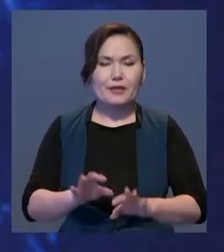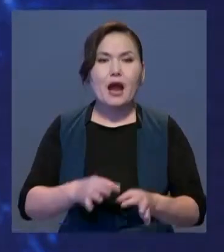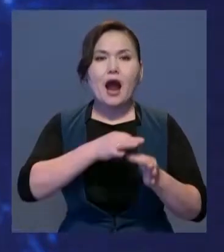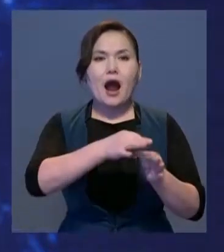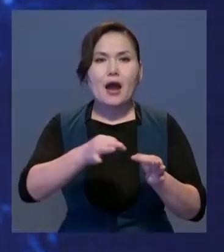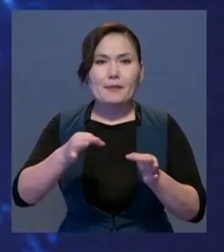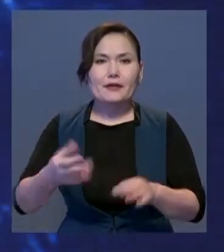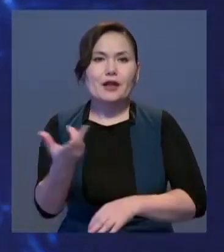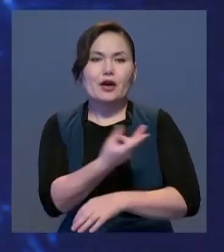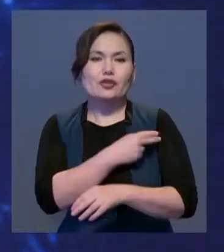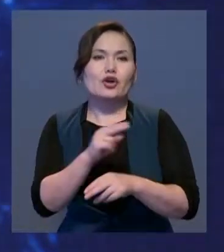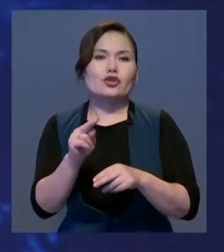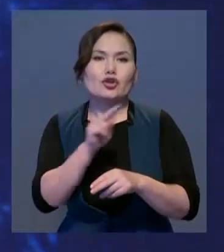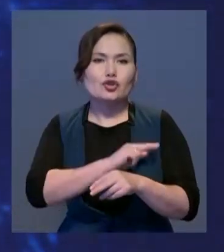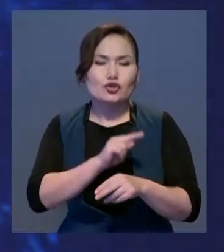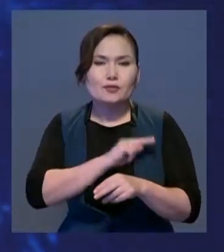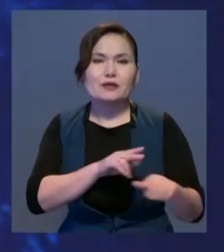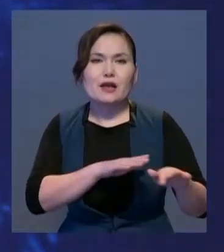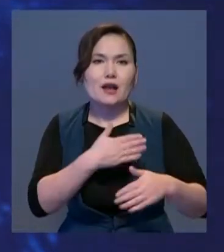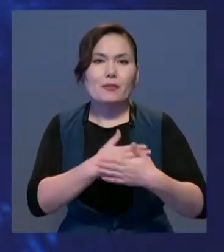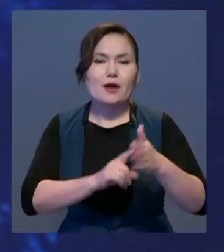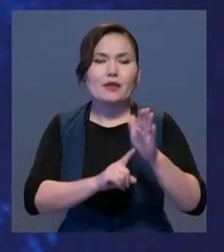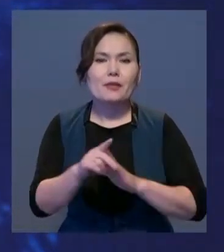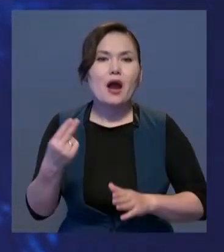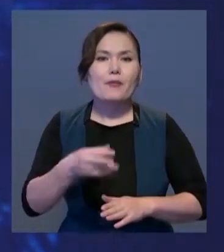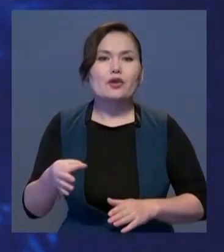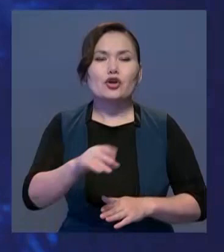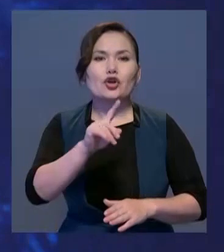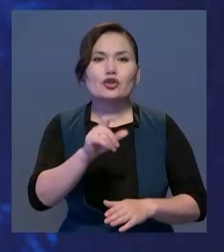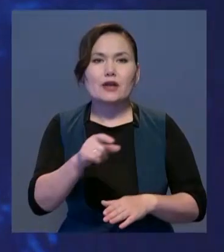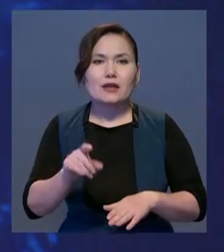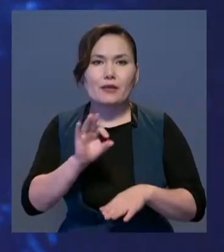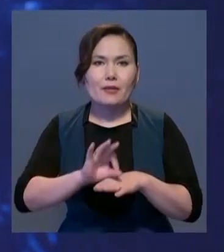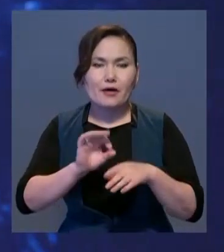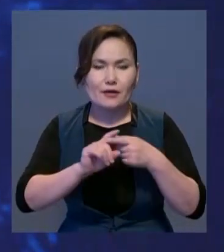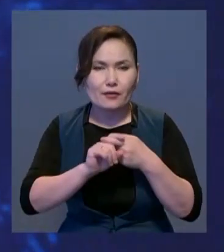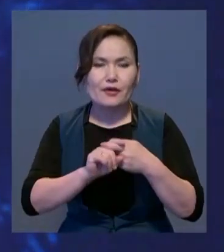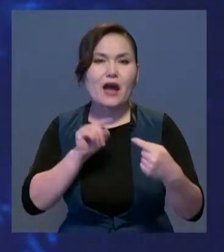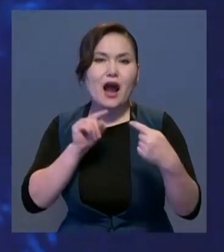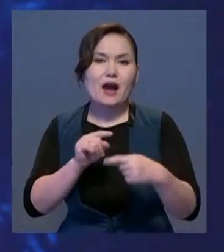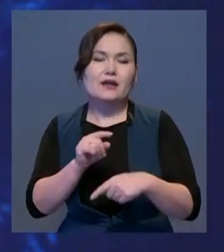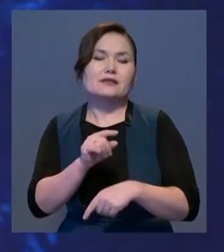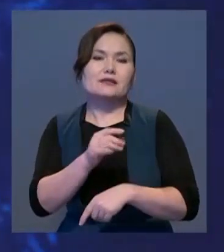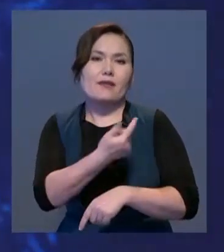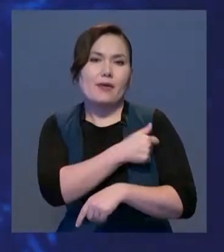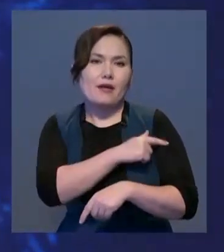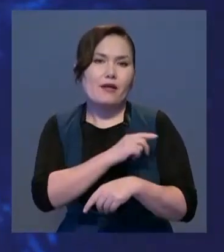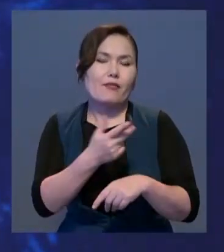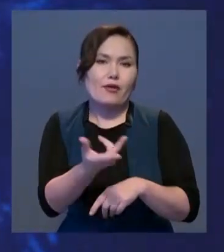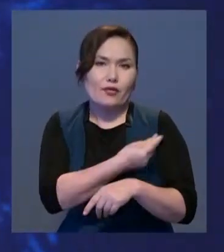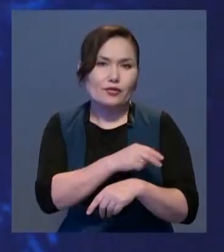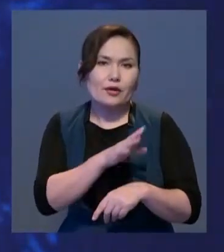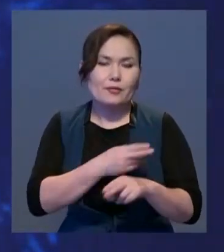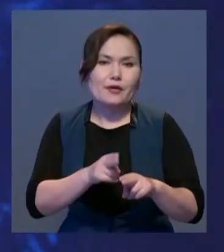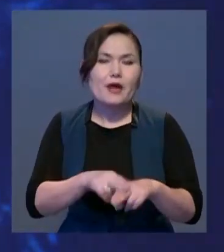Аймақтарда вакциналау жұмыстары қарқын алды. Ақмола облысында 100 мыңдай адам коронавирусқа қарсы егілуі тиіс. Сол үшін 24 арнайы орын әзірленді.